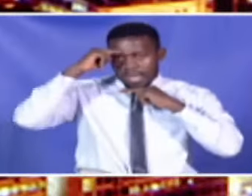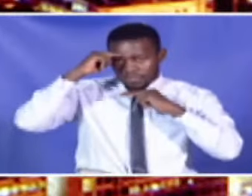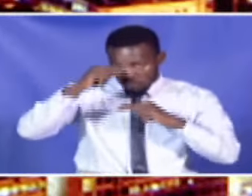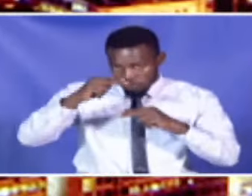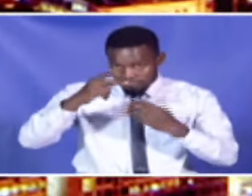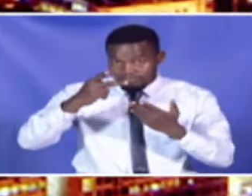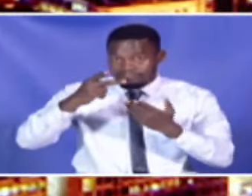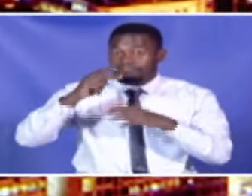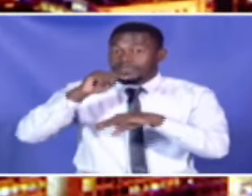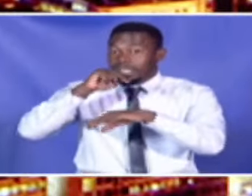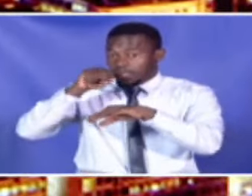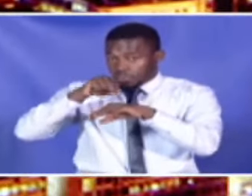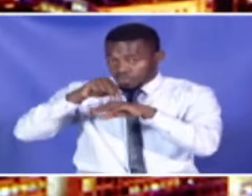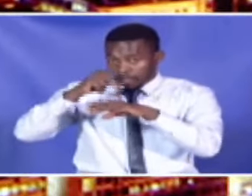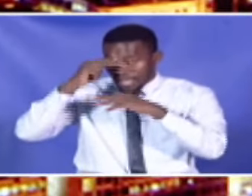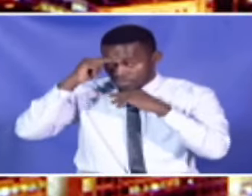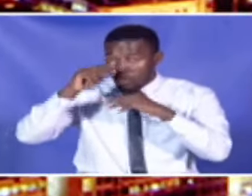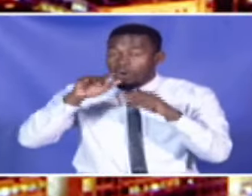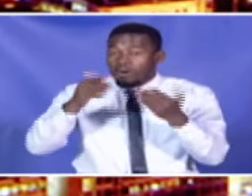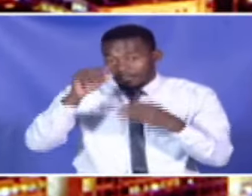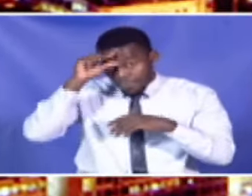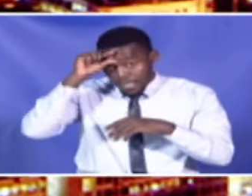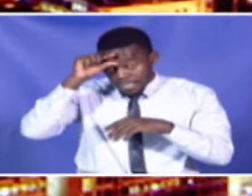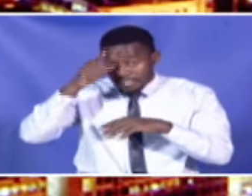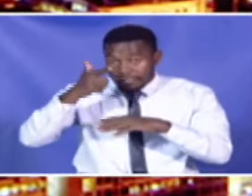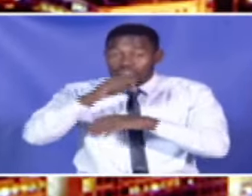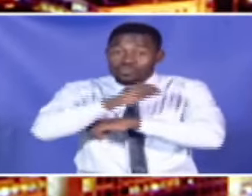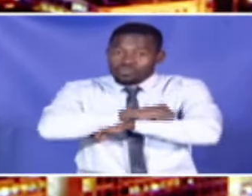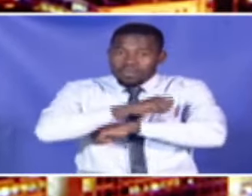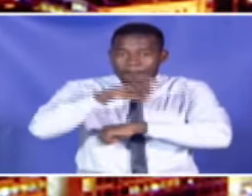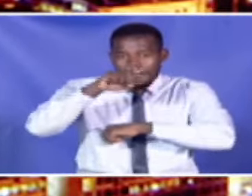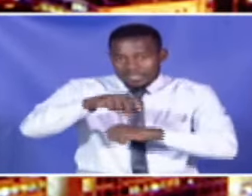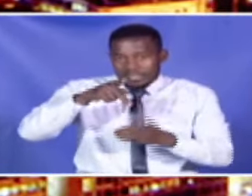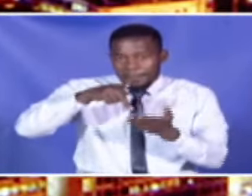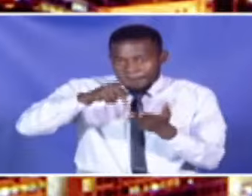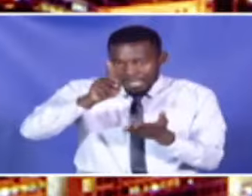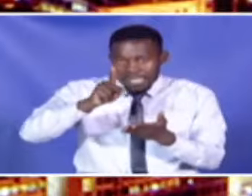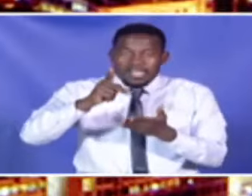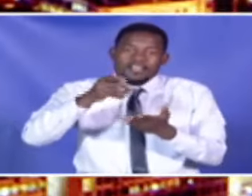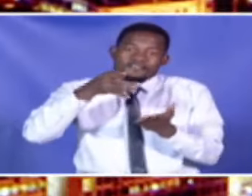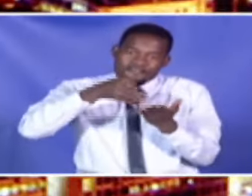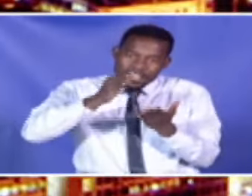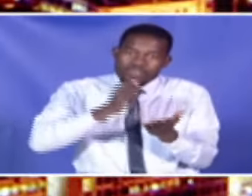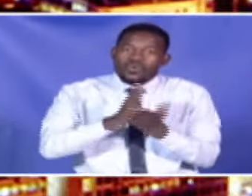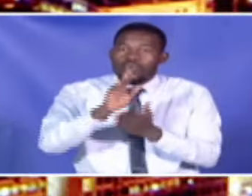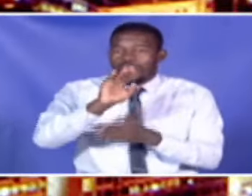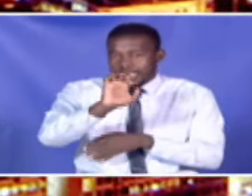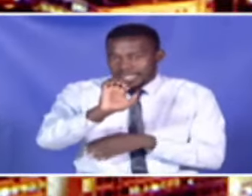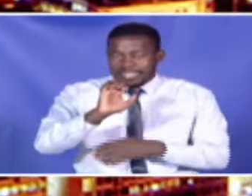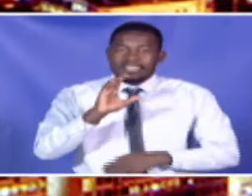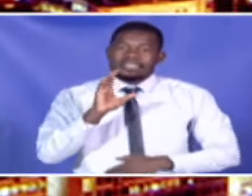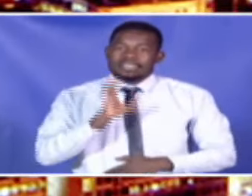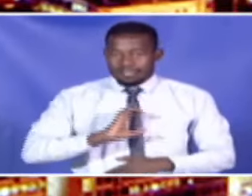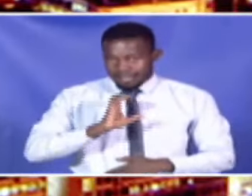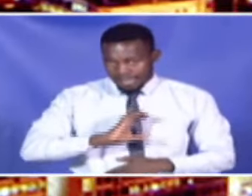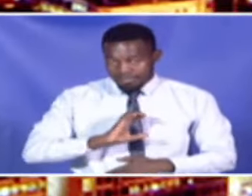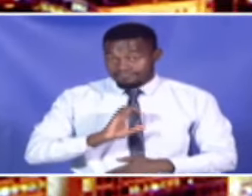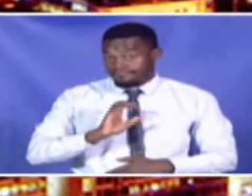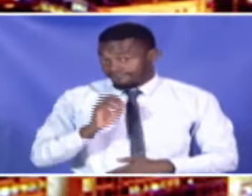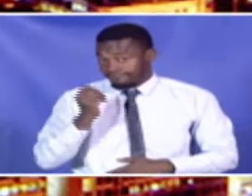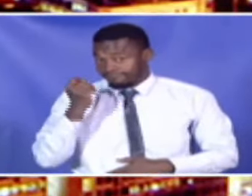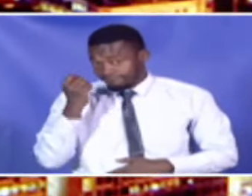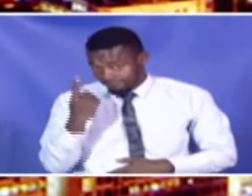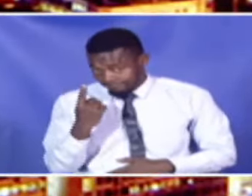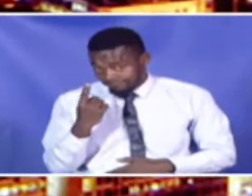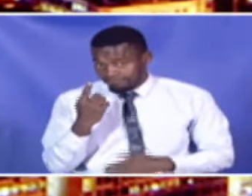Kulipa karo ya shule kupitia mtandao wa serikali wa e-citizen, na wala sio kulipa kwa shule hiyo moja kwa moja.